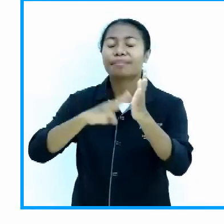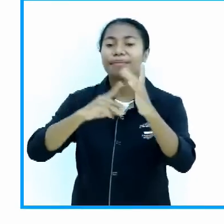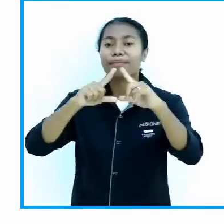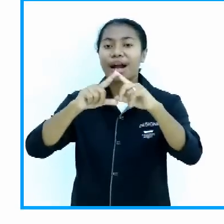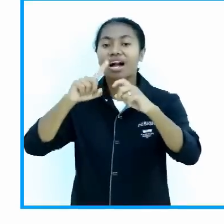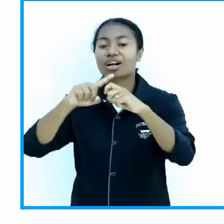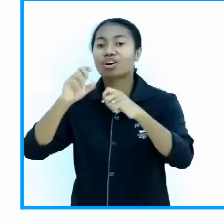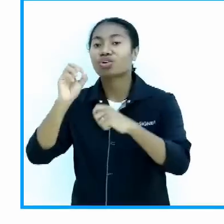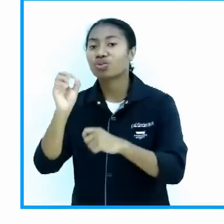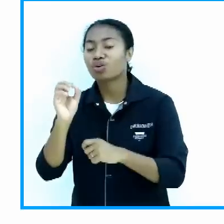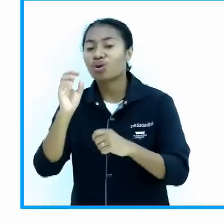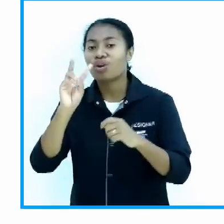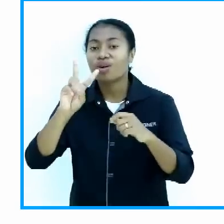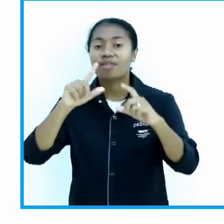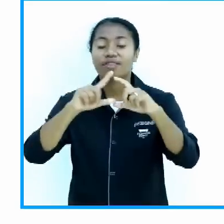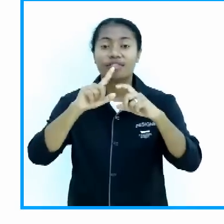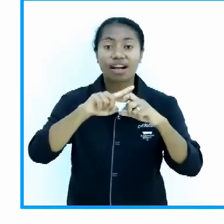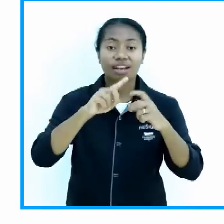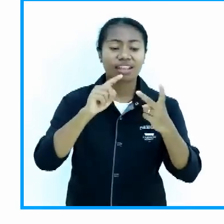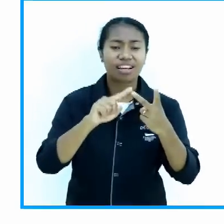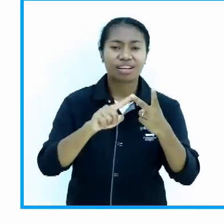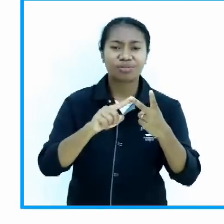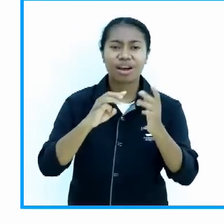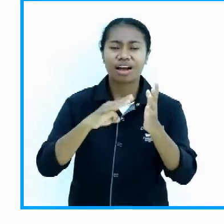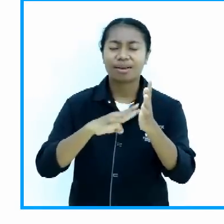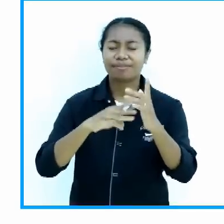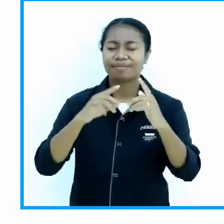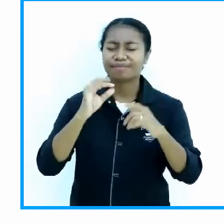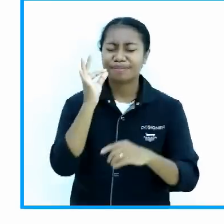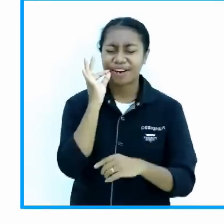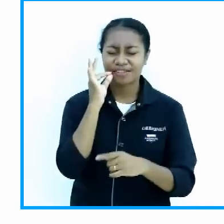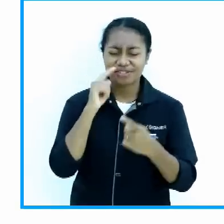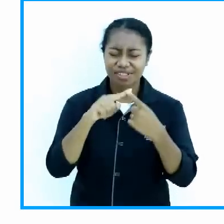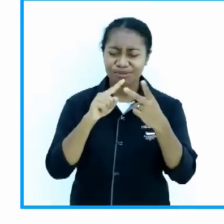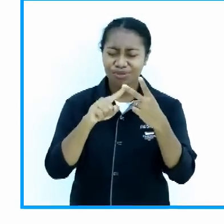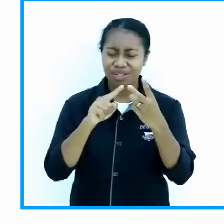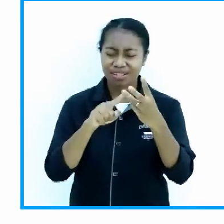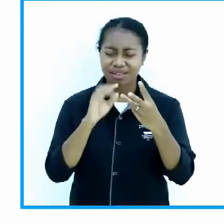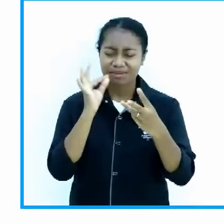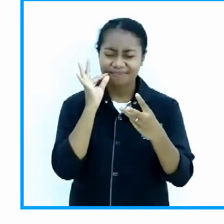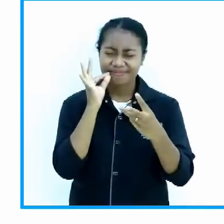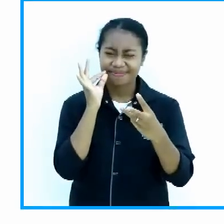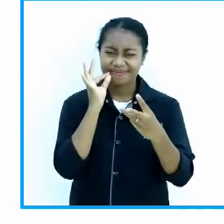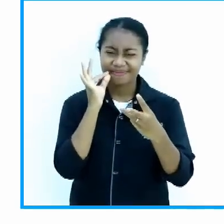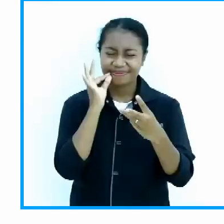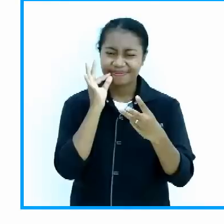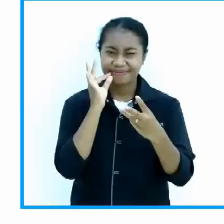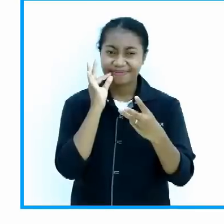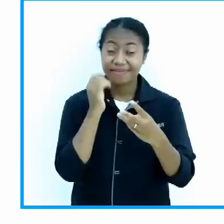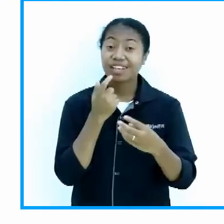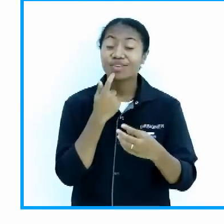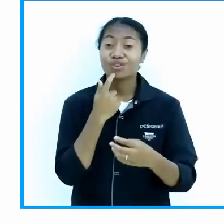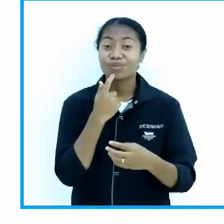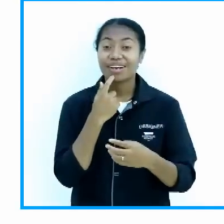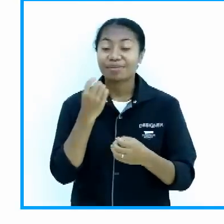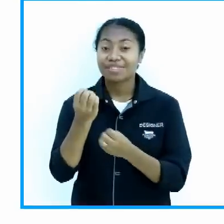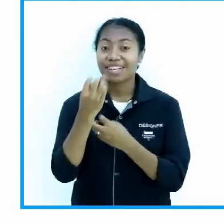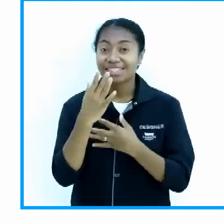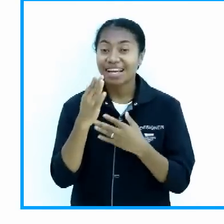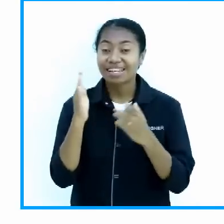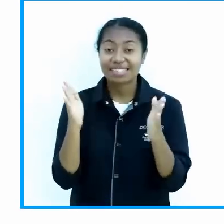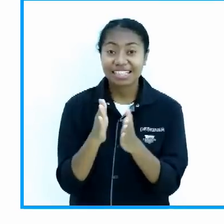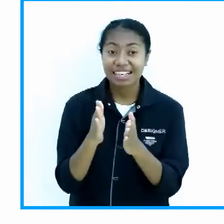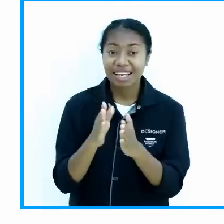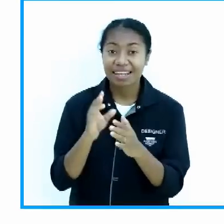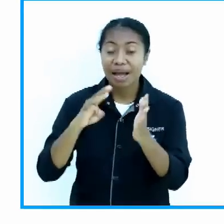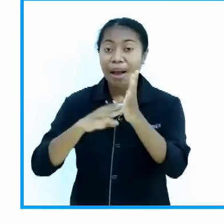dua sel limfosit B dan limfosit T. Ya, ini kalau dijelaskan satu buku sendiri, tapi saya coba singkat sekali. Makrofag itu